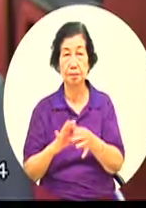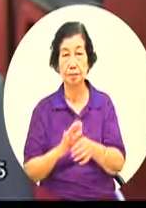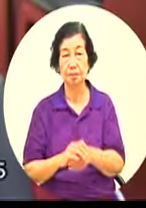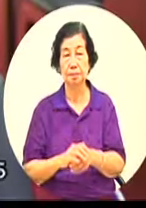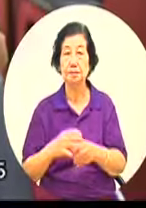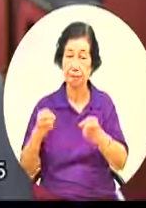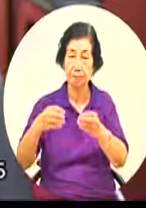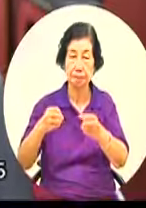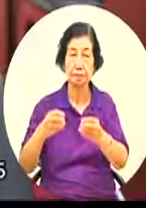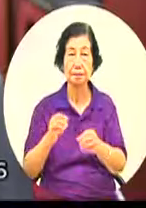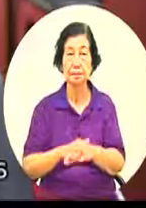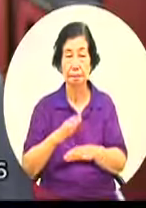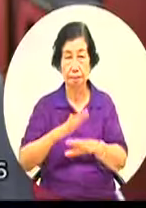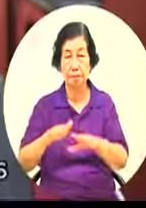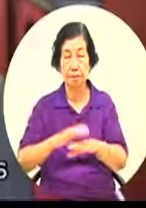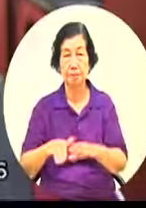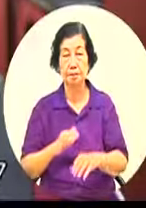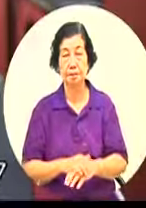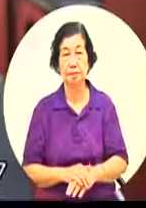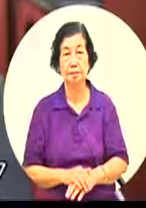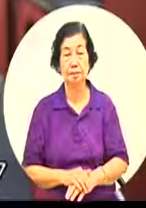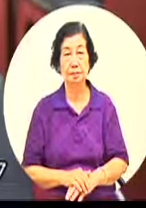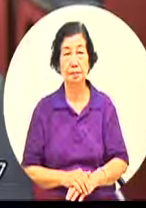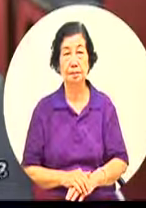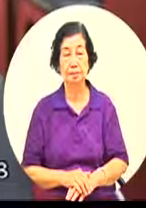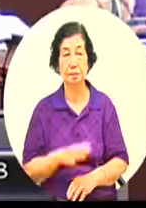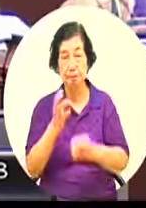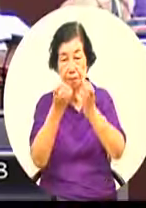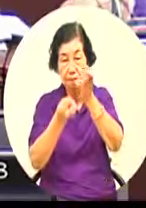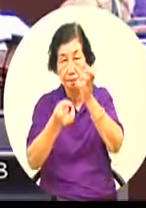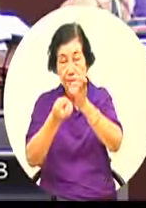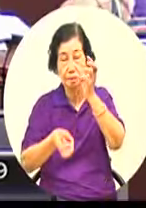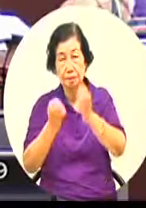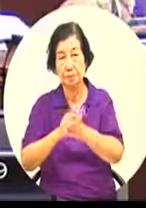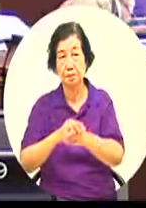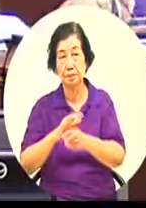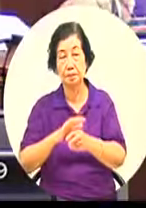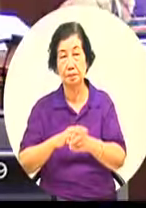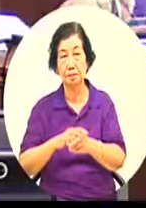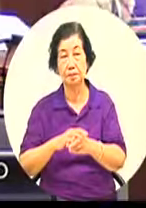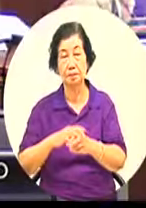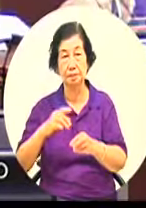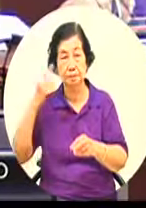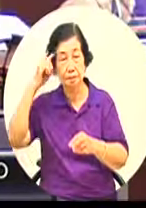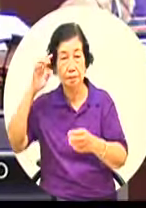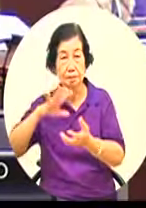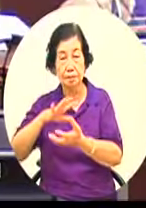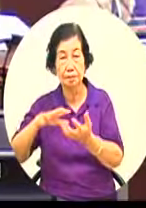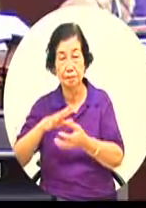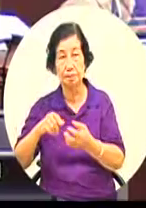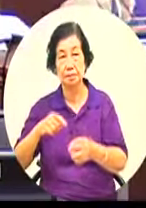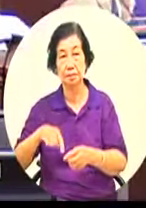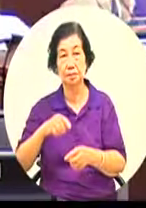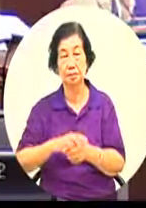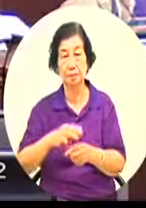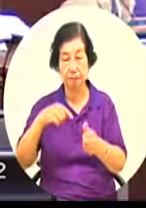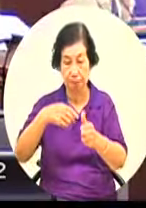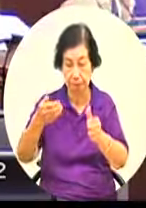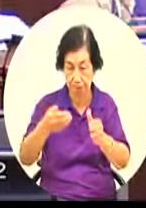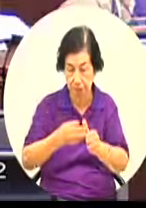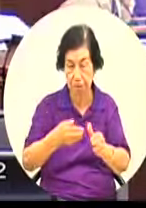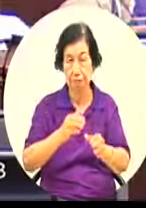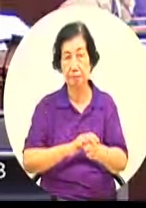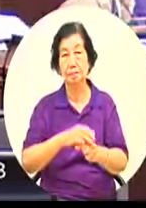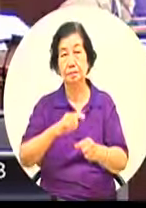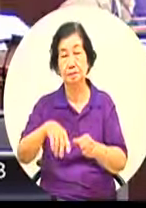讨论。那再来请局长。 那个详细情况因为它比较复杂，也有各校下售自编的，也有教育部的补助，也有我们的